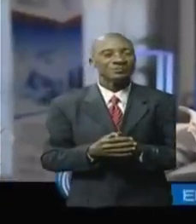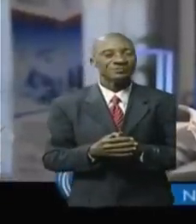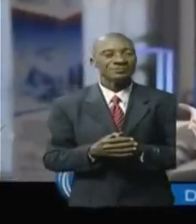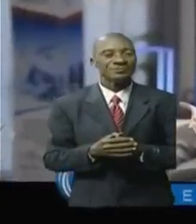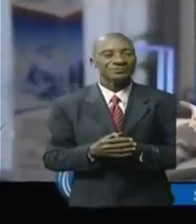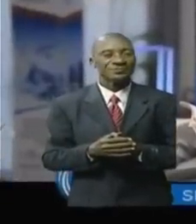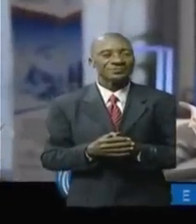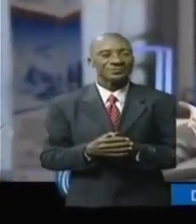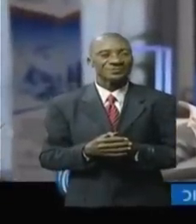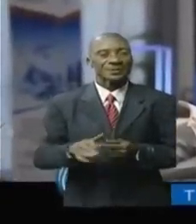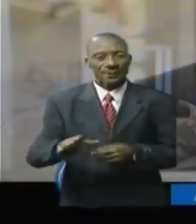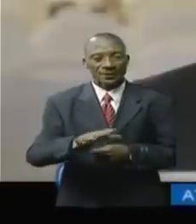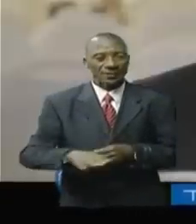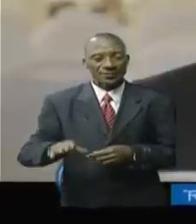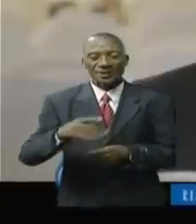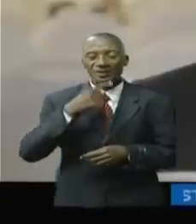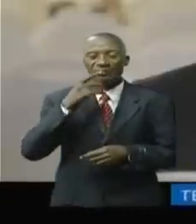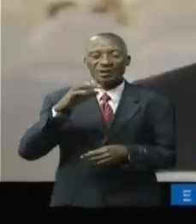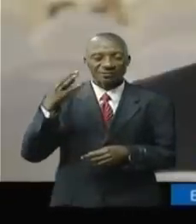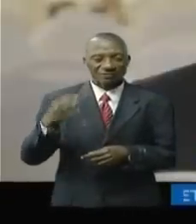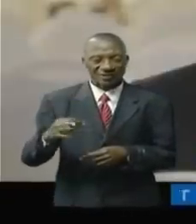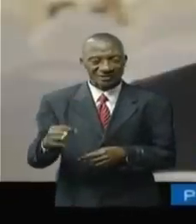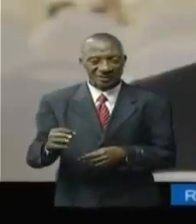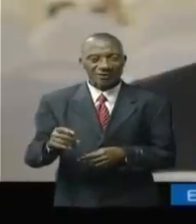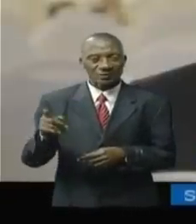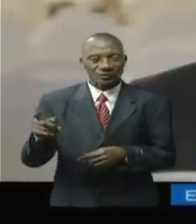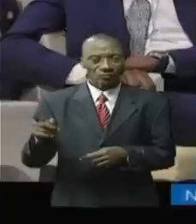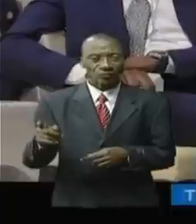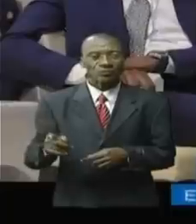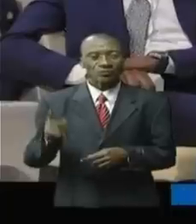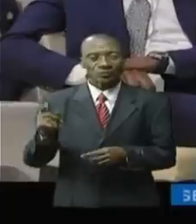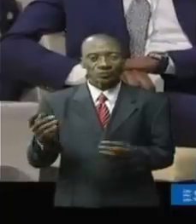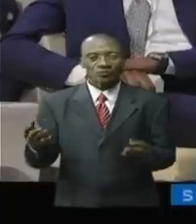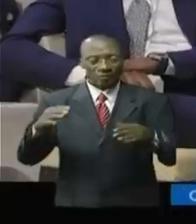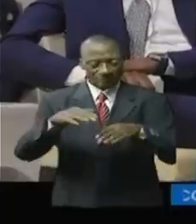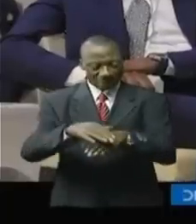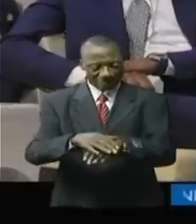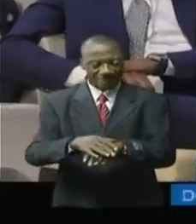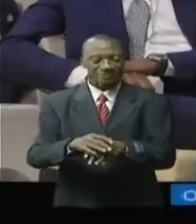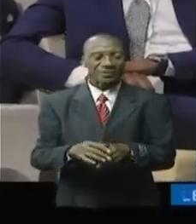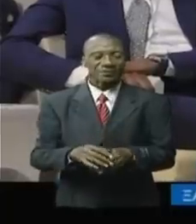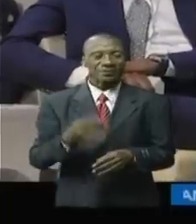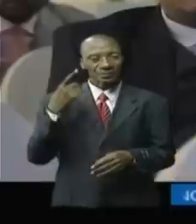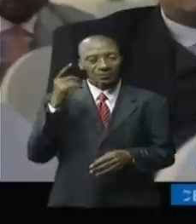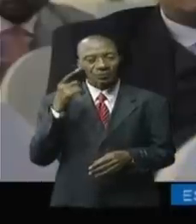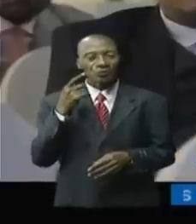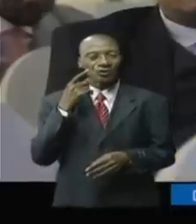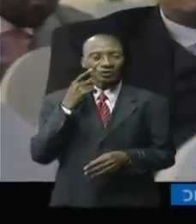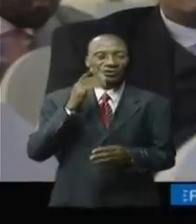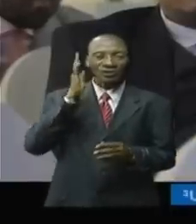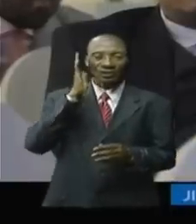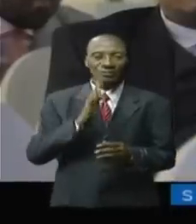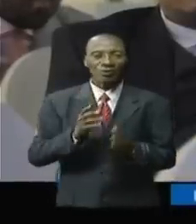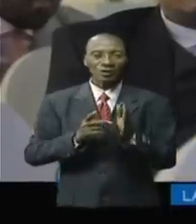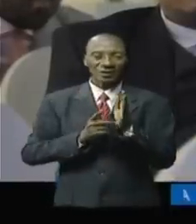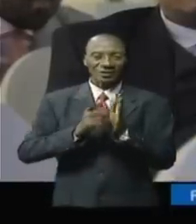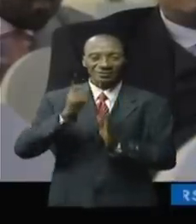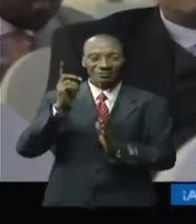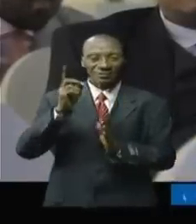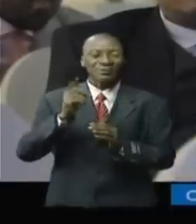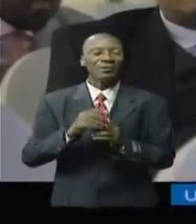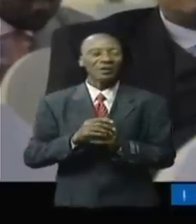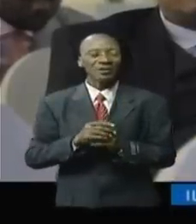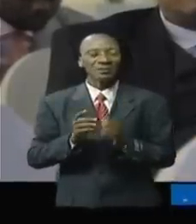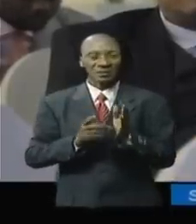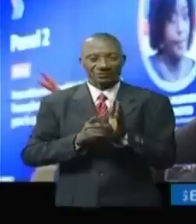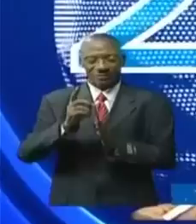pays francophone devrait davantage apprendre à se faire confiance et à développer de liens privilégiés pour susciter le développement de